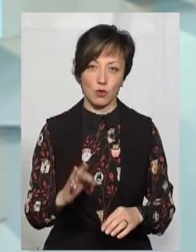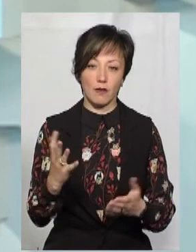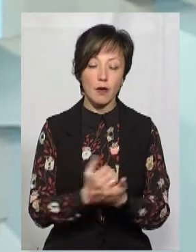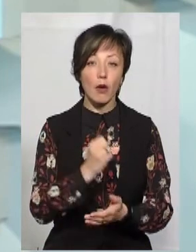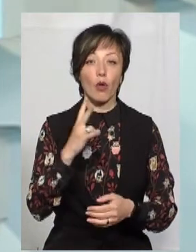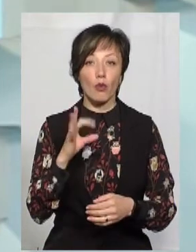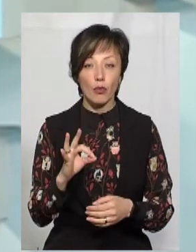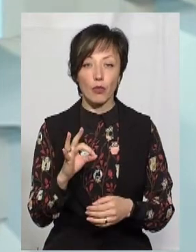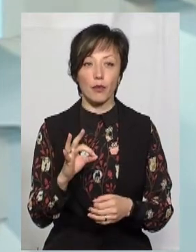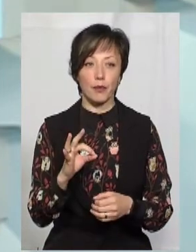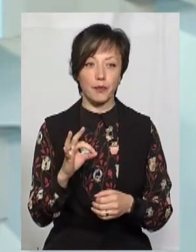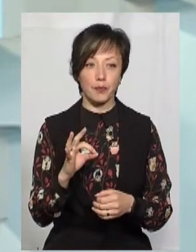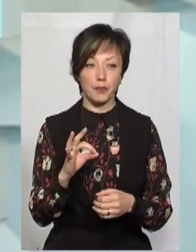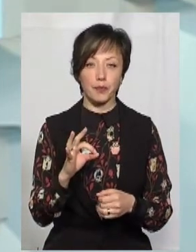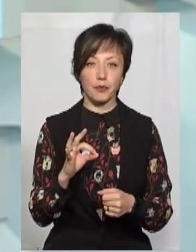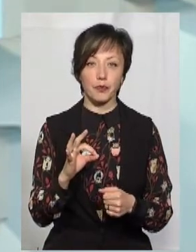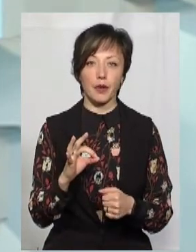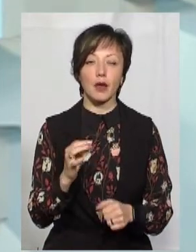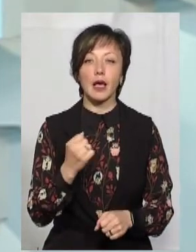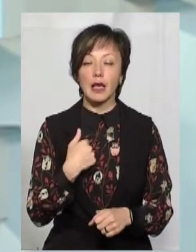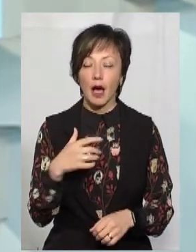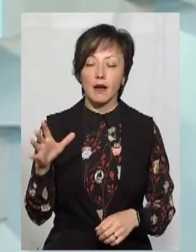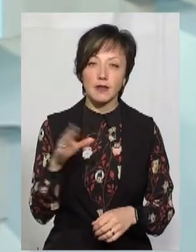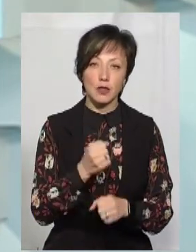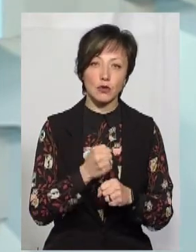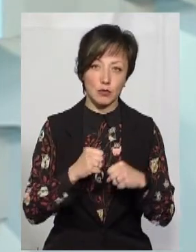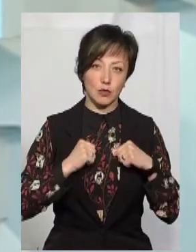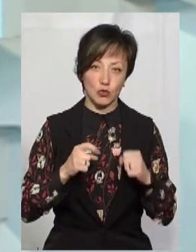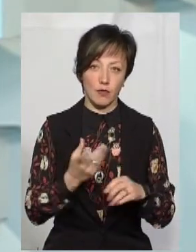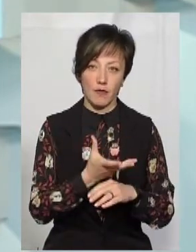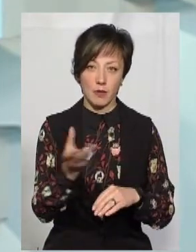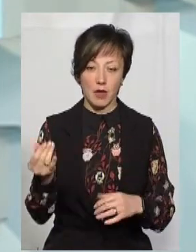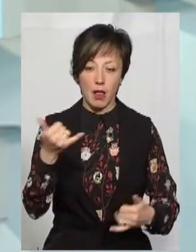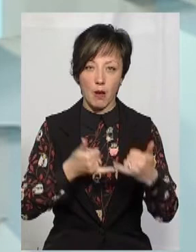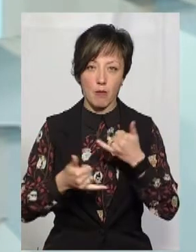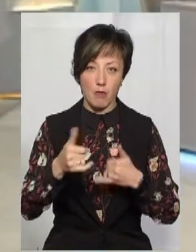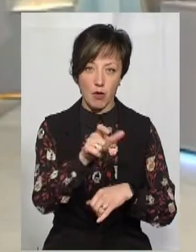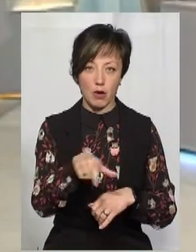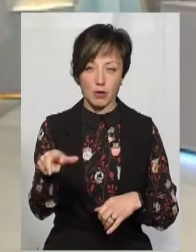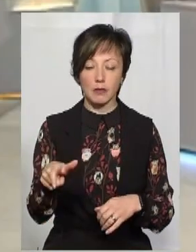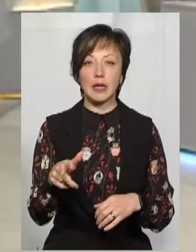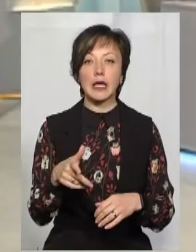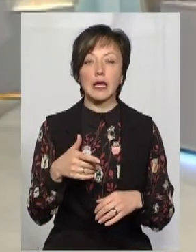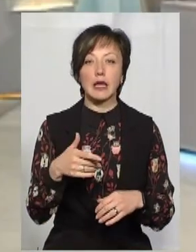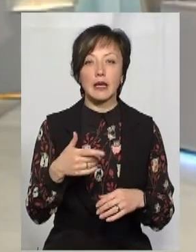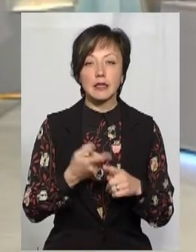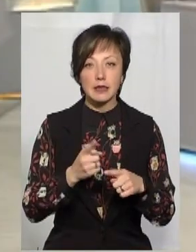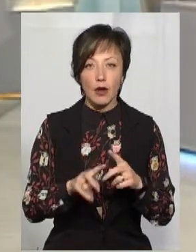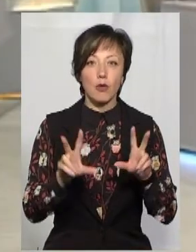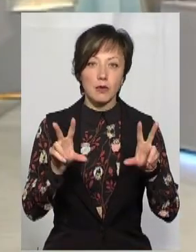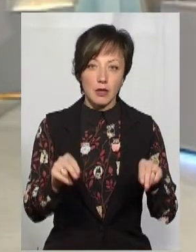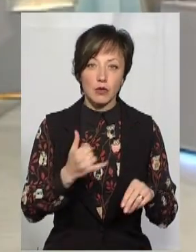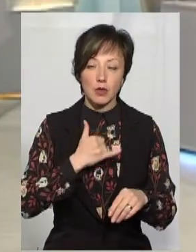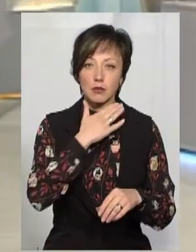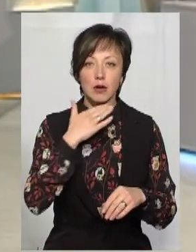що ми її виплатимо, тому що ще є певні процедури. Але я зроблю все, щоб вона була виплачена. І потім ми про це поговоримо. Тому це є обіцянка, і в нас